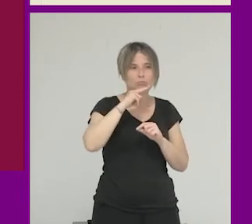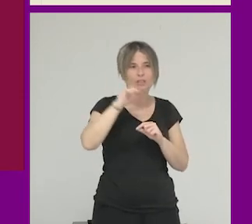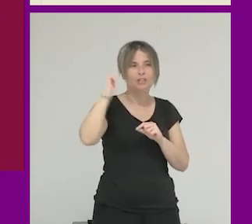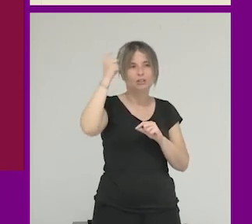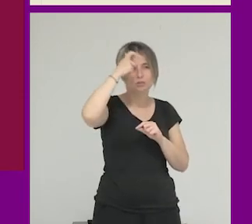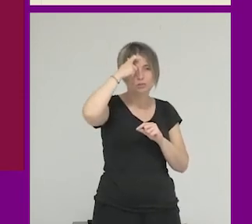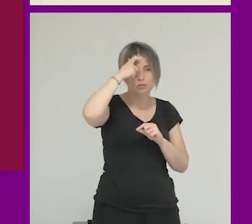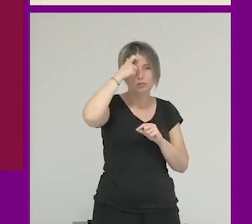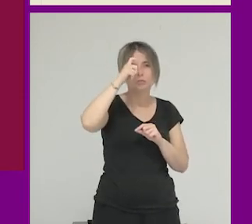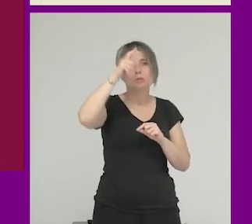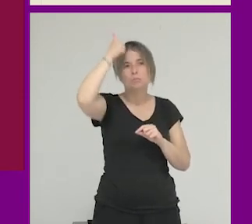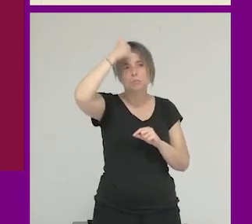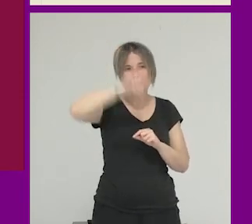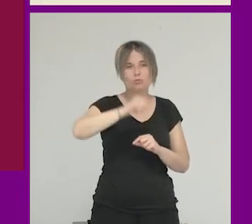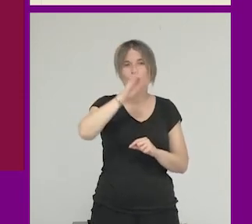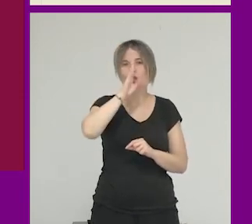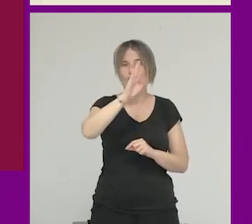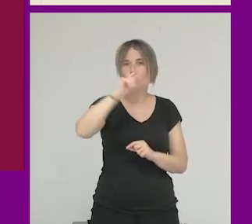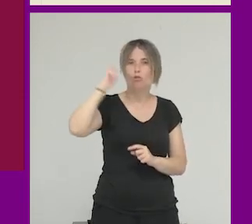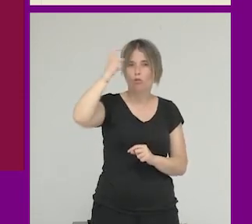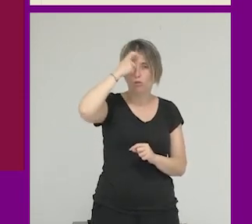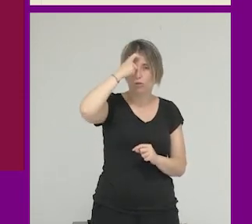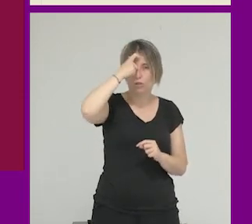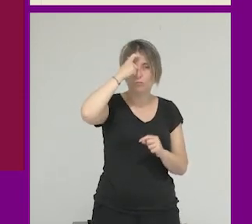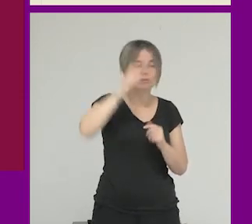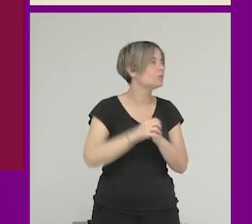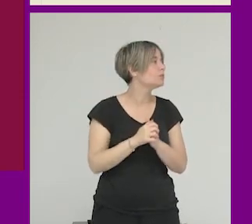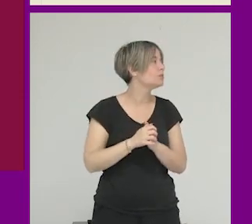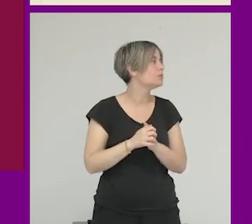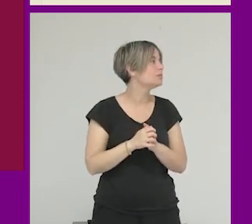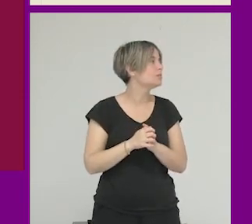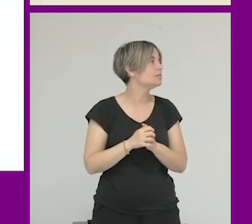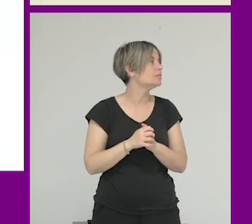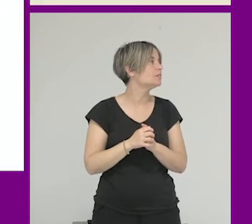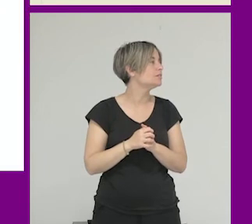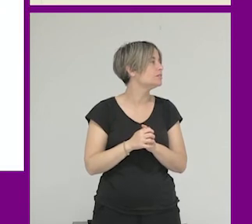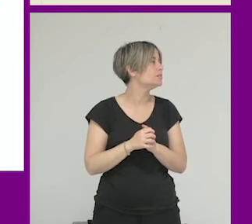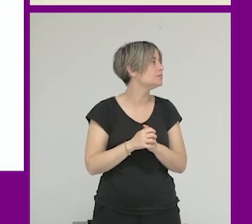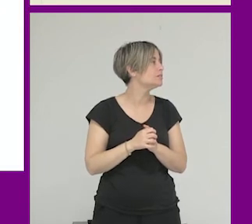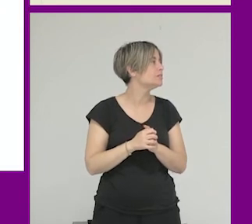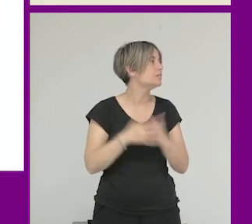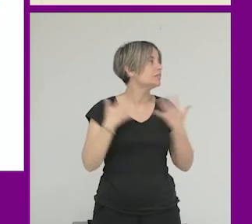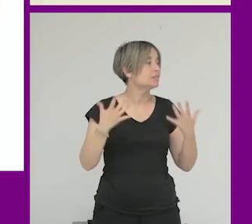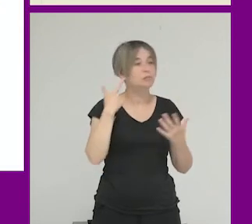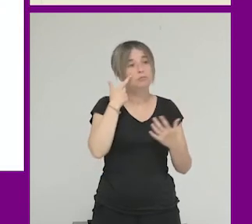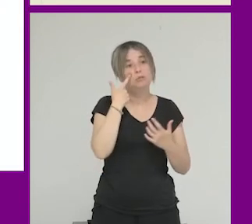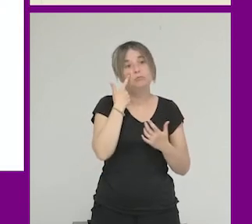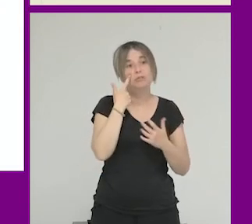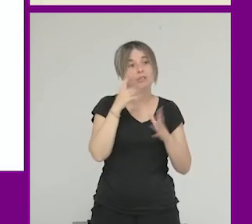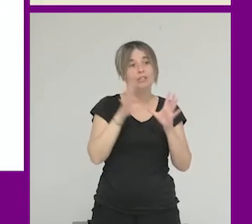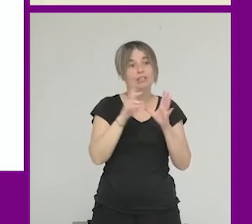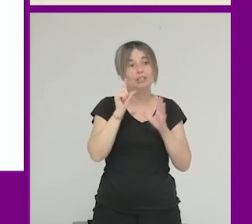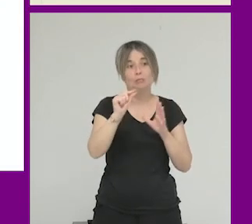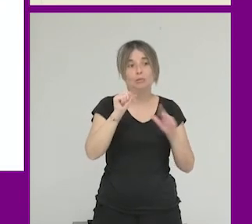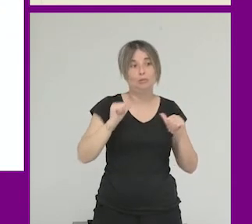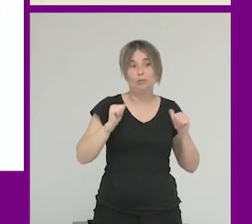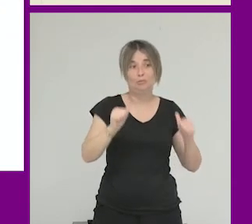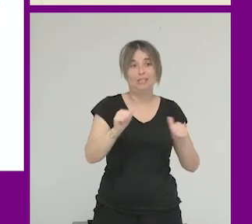aitatasun maskulinoaren inguruan, eta orduan, bai, minutu eta esan izazin.